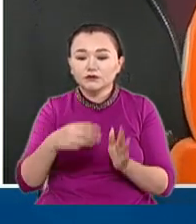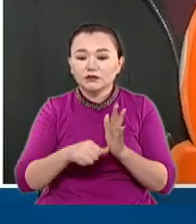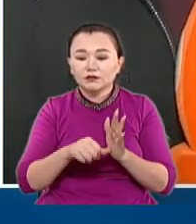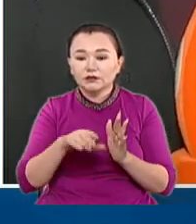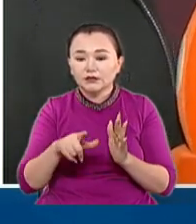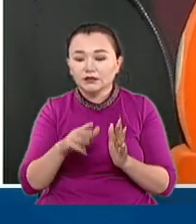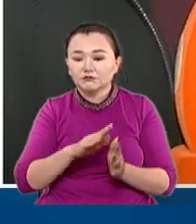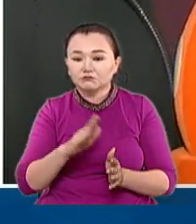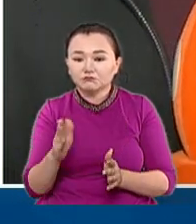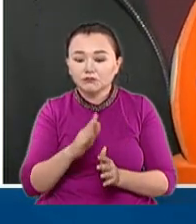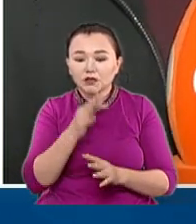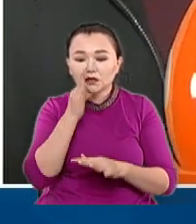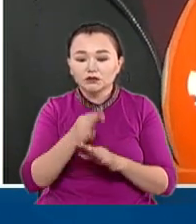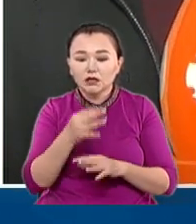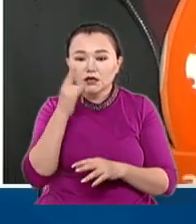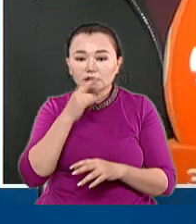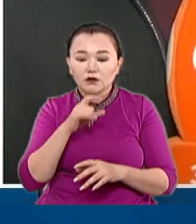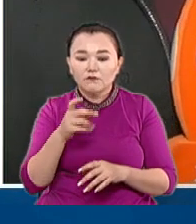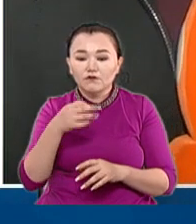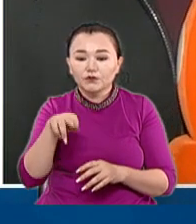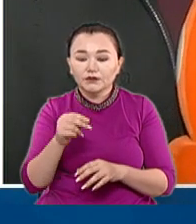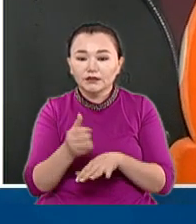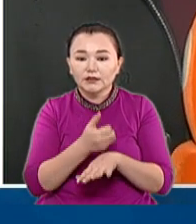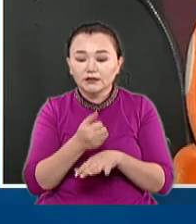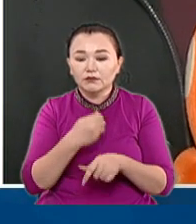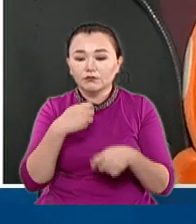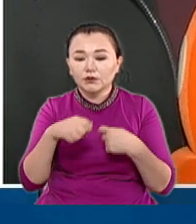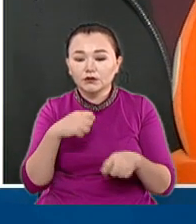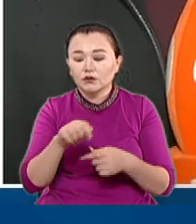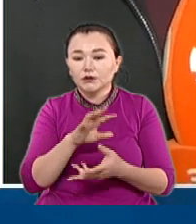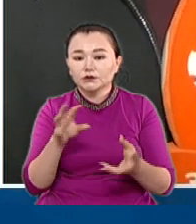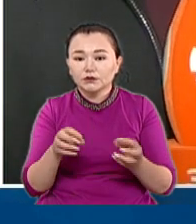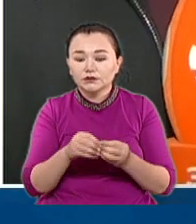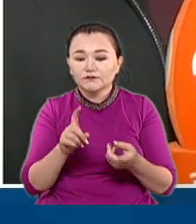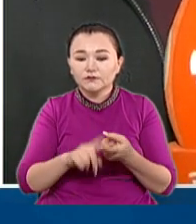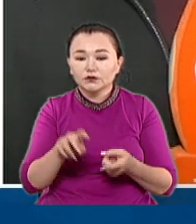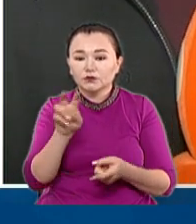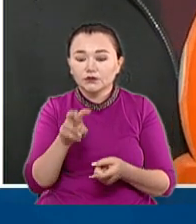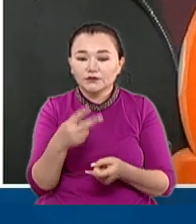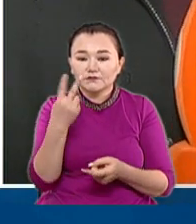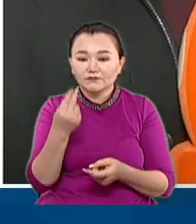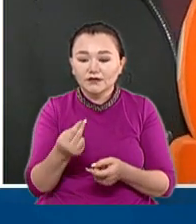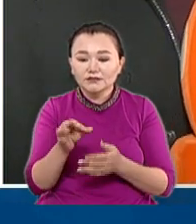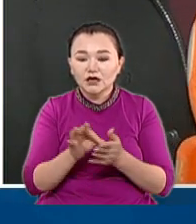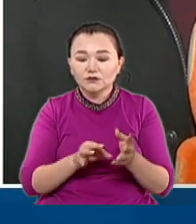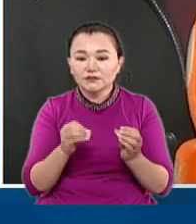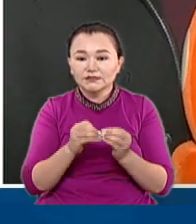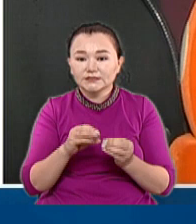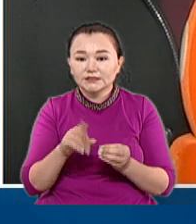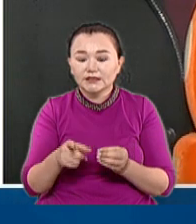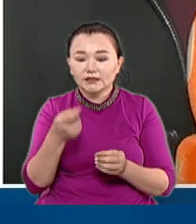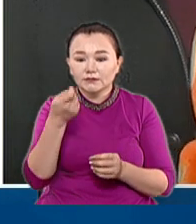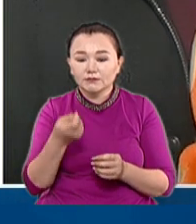теңге аралығында екен. Айта кетейік, Қазақстан қор нарығында сауда-саттық қорытындысы бойынша доллар 2 күнде бірден 10 теңгеге арзандап